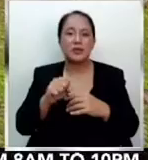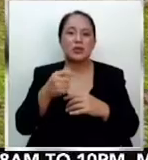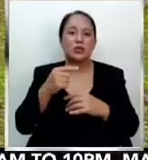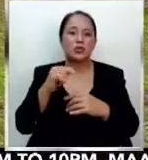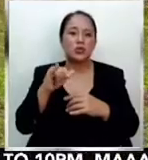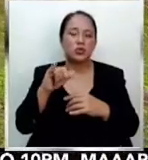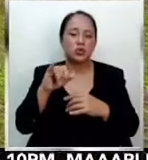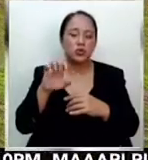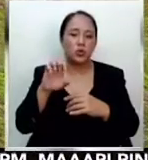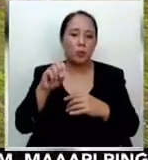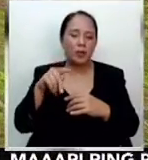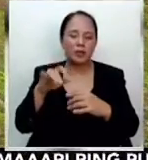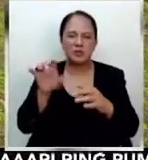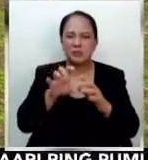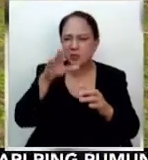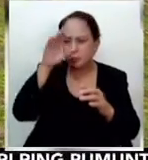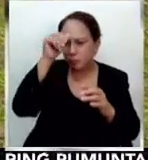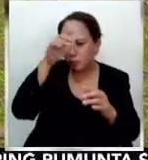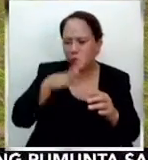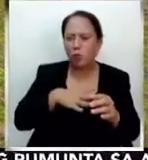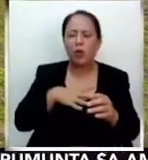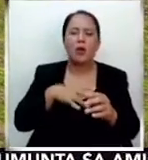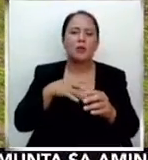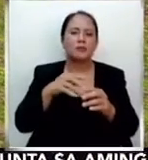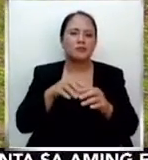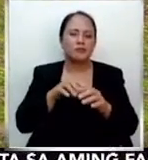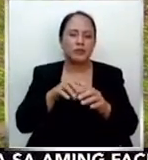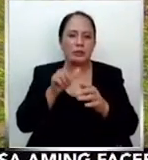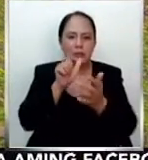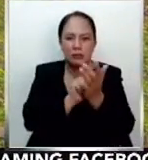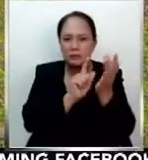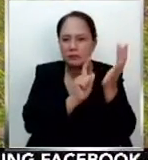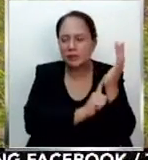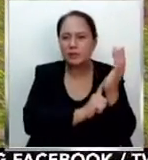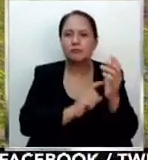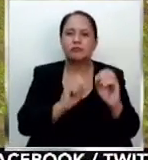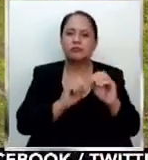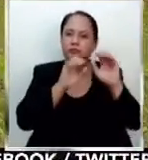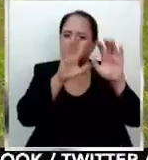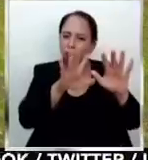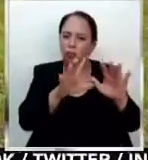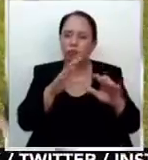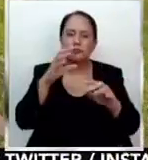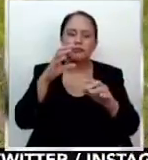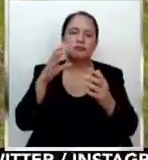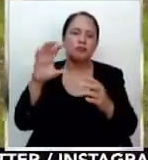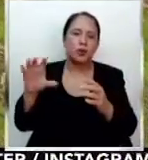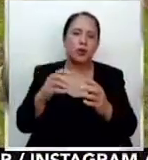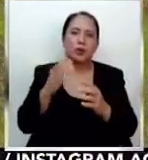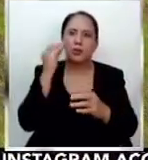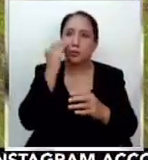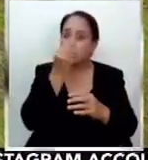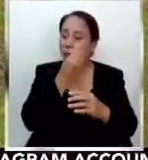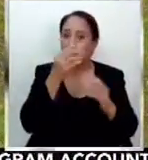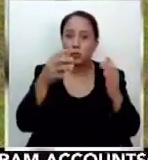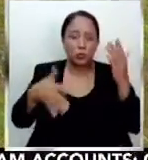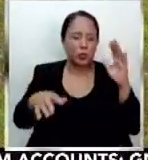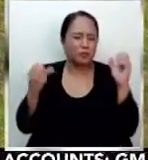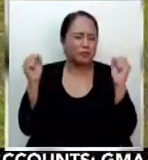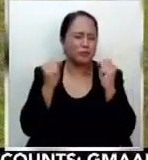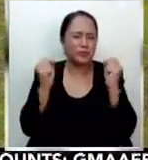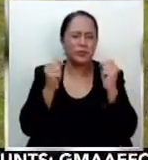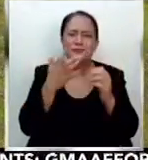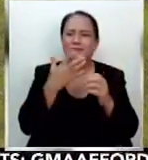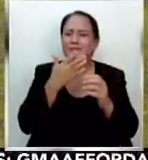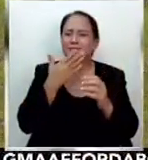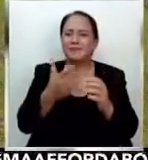tao, butiki, bundok, ulan, at bulaklak. Pagkalamig dito sa Cordillera, magkasarap.